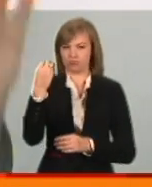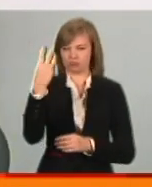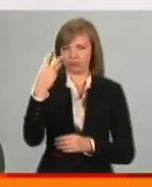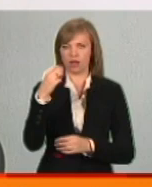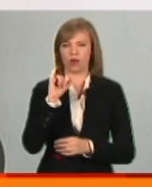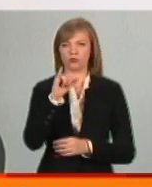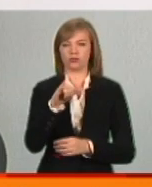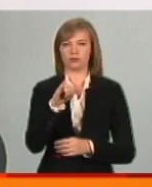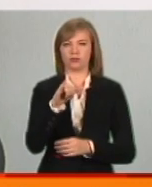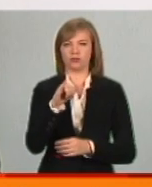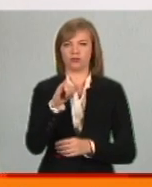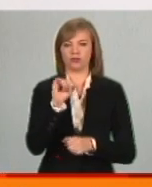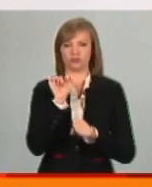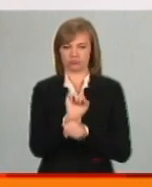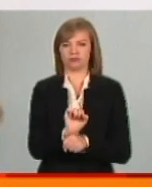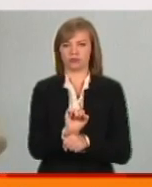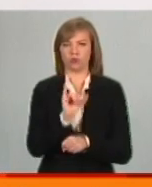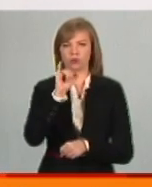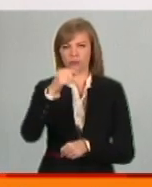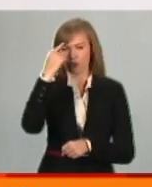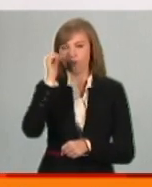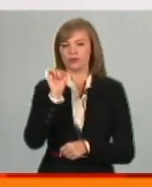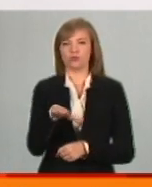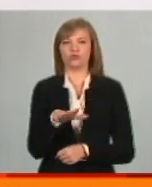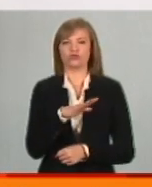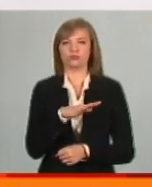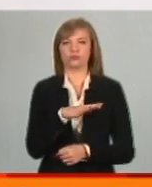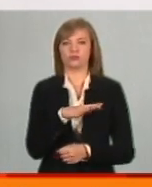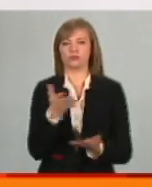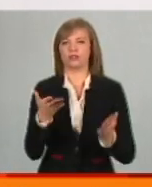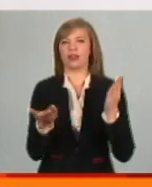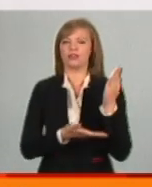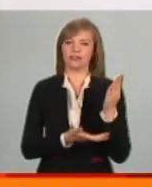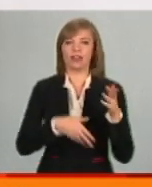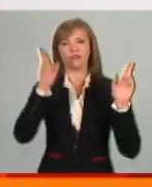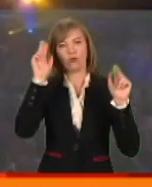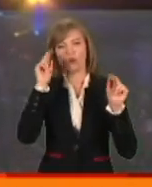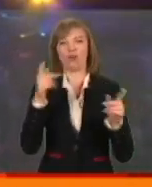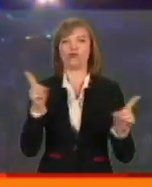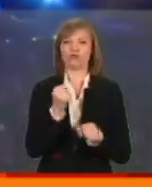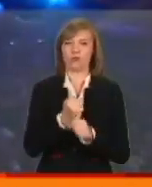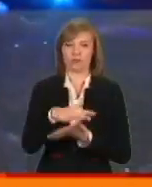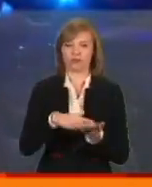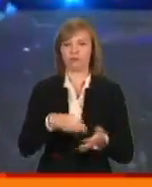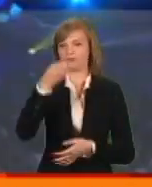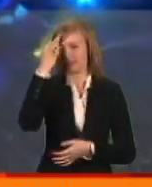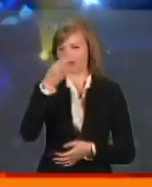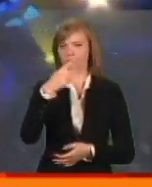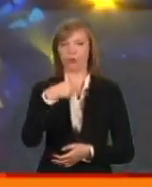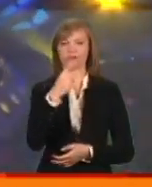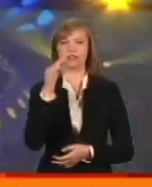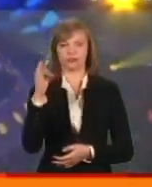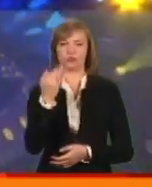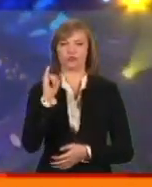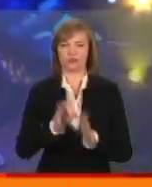і ти... і в тебе в голові просто може бути дерево, кролики, ефір, що робити. Однак рівно о 22-й